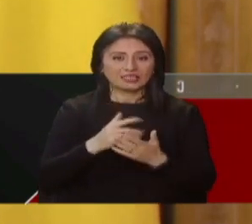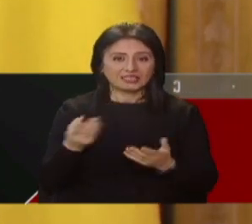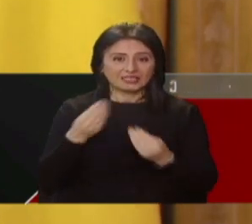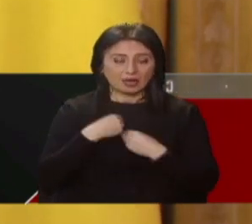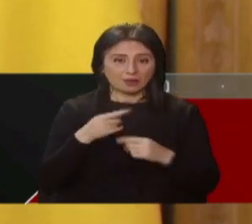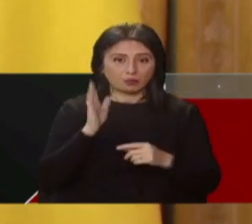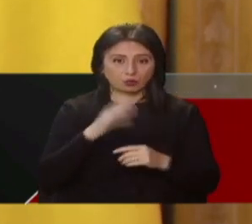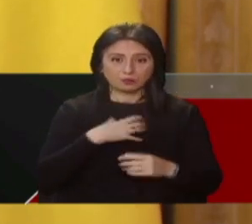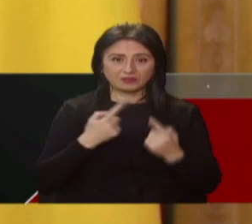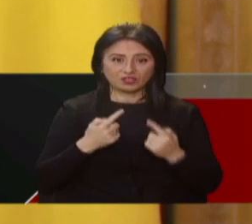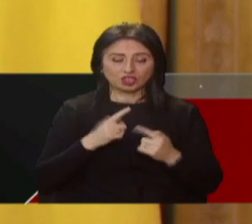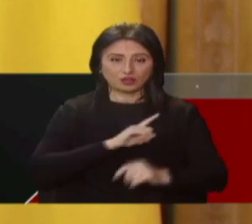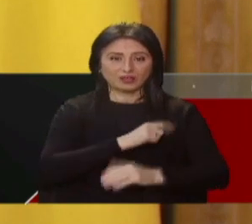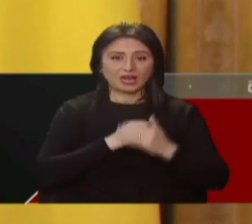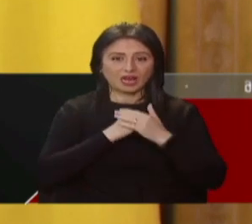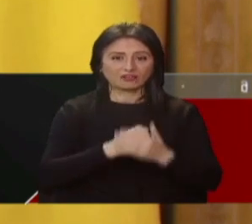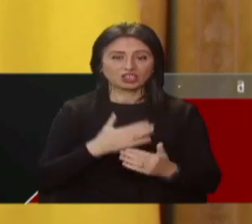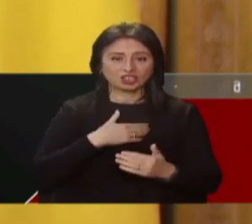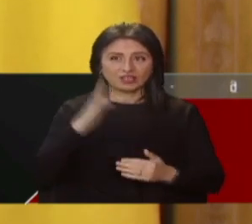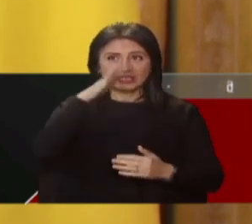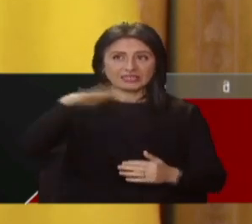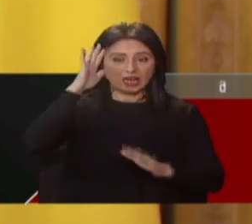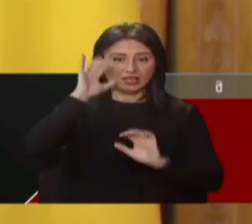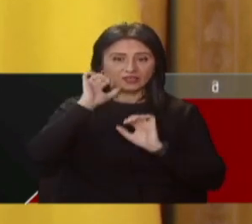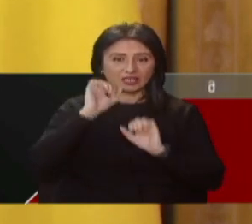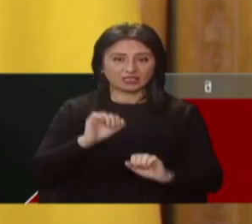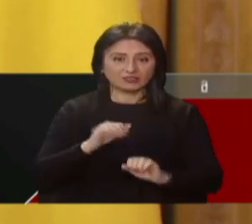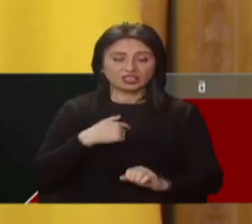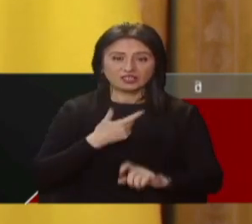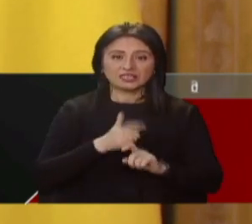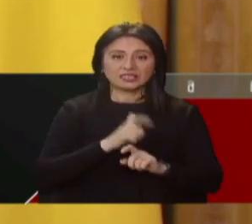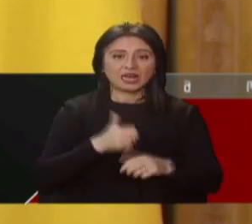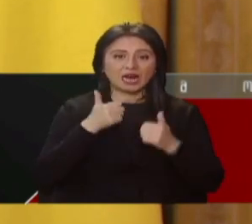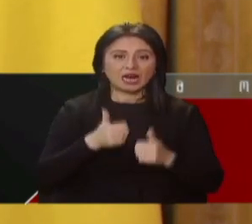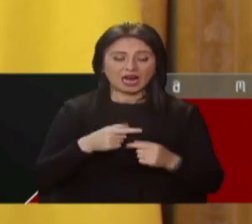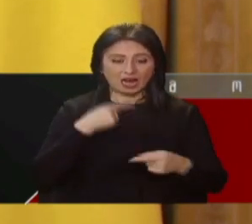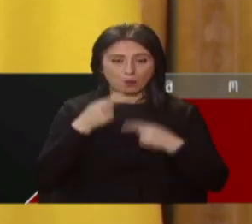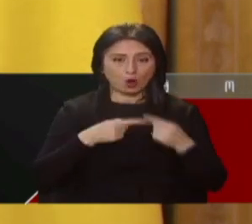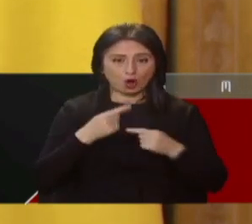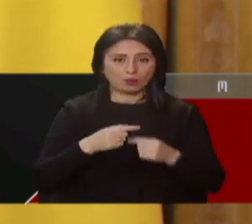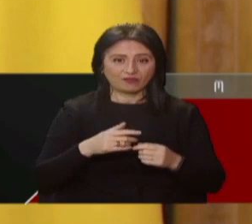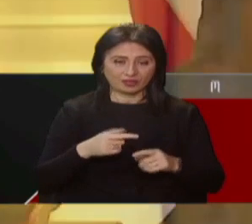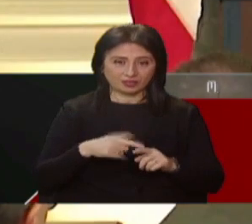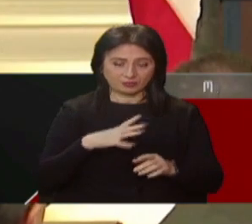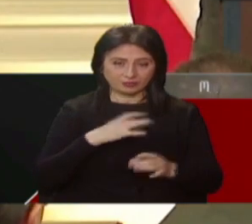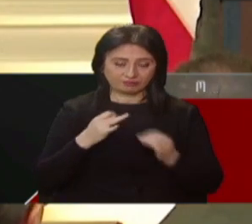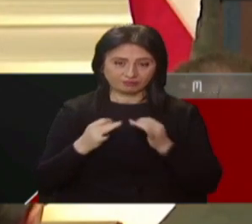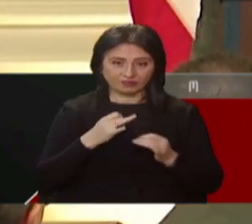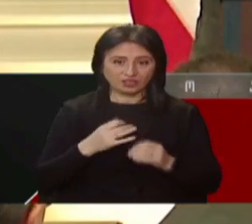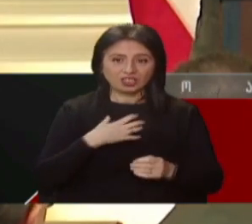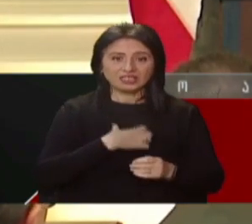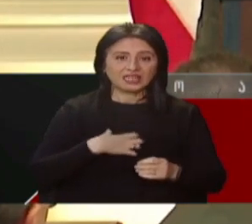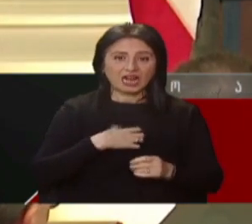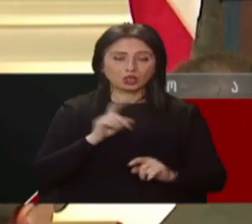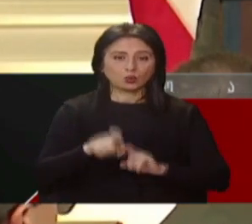ისედაც მნიშვნელოვნად გააძლიერებს ჩვენ საჰაერო თავდაცვას. ჩვენ ძალიან კარგი მოლაპარაკება და საუბარი ჰქონდა ჩვენ